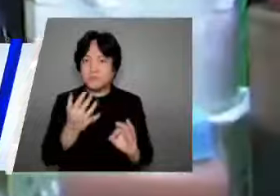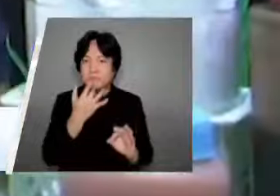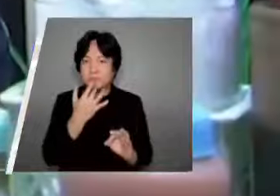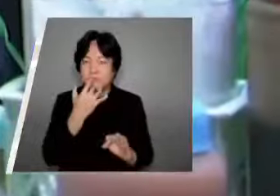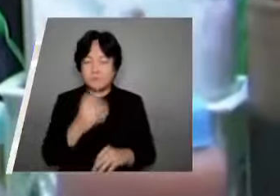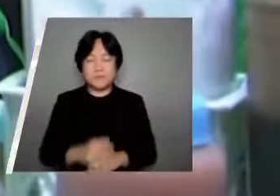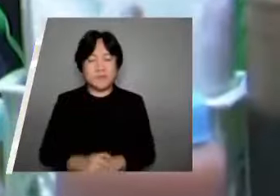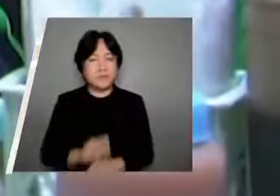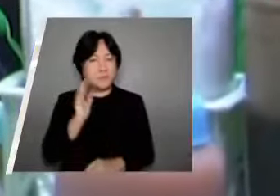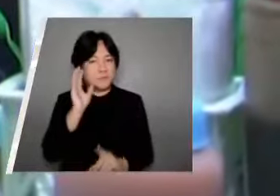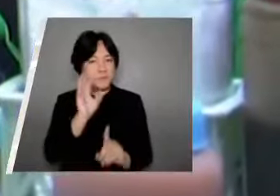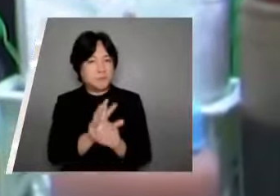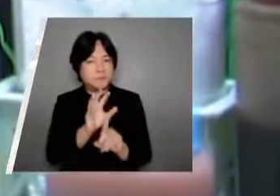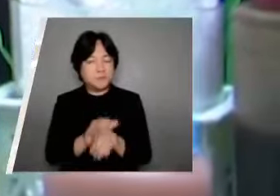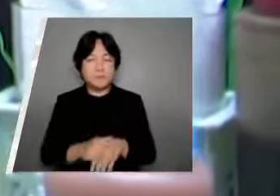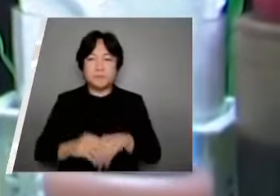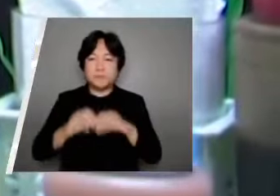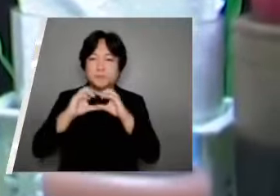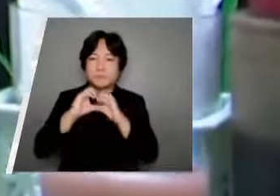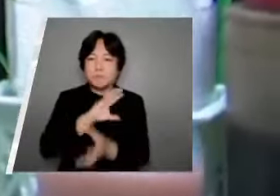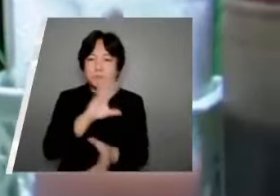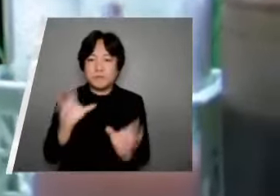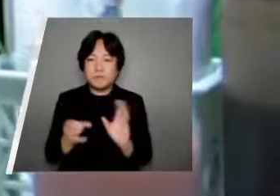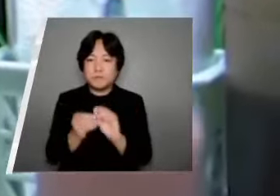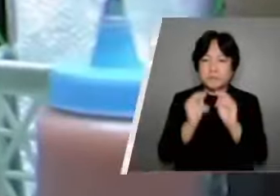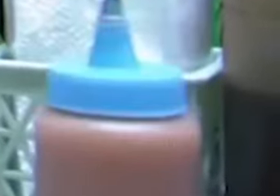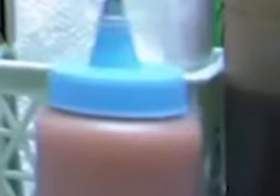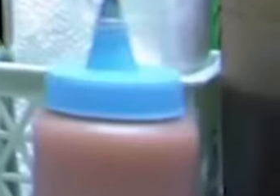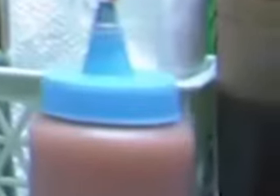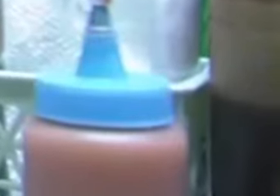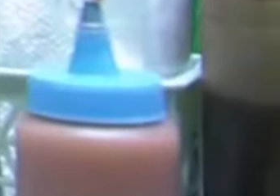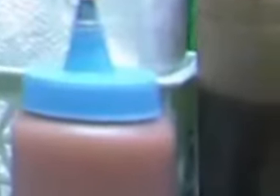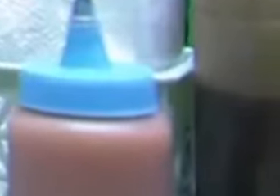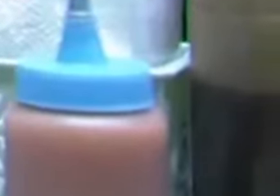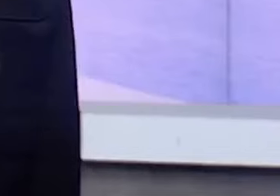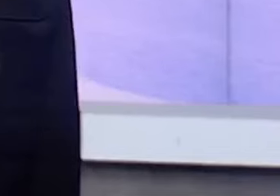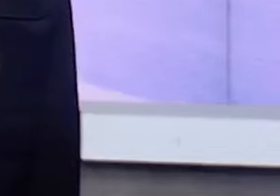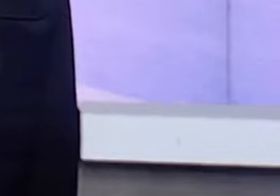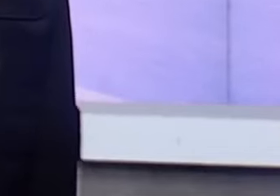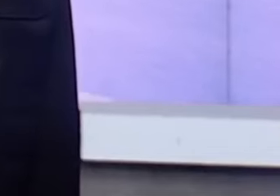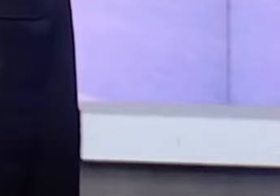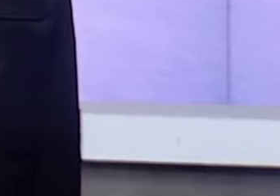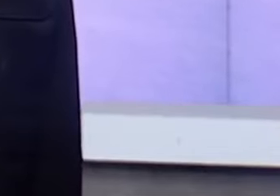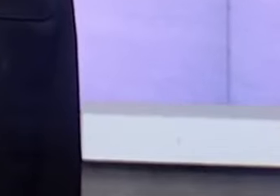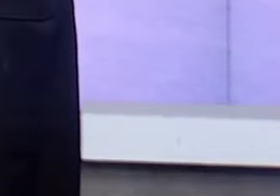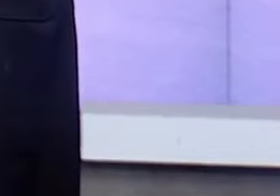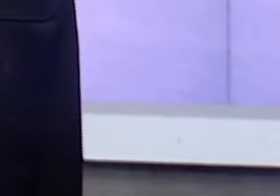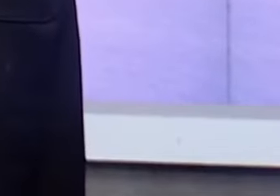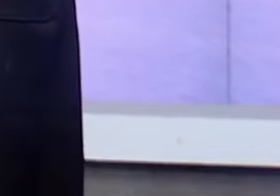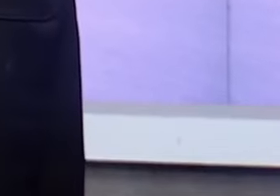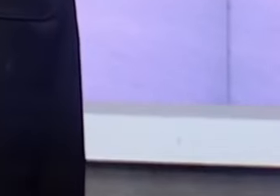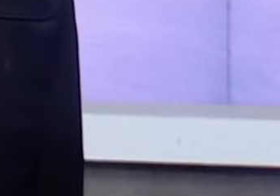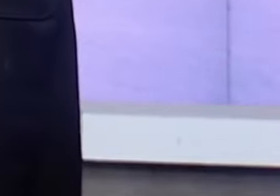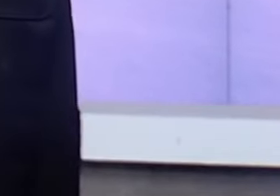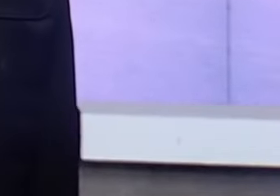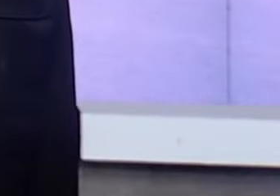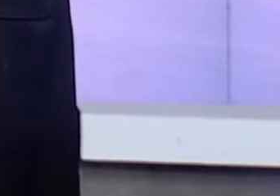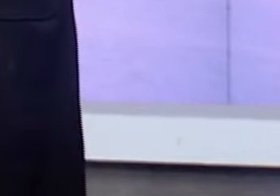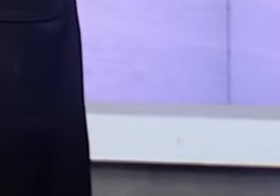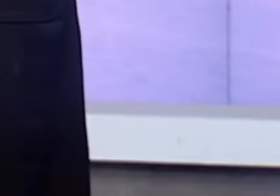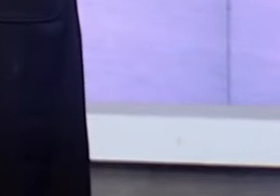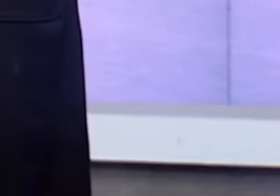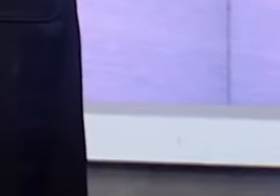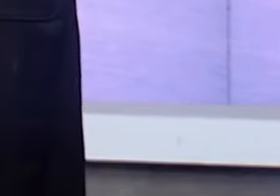dadayuhin. Para sa GMA Integrated News, Bam Alegre ang inyong saksi. Mga kapuso, sama-sama tayong